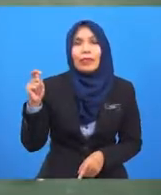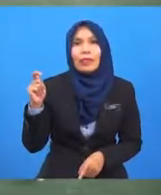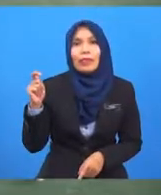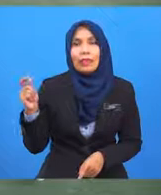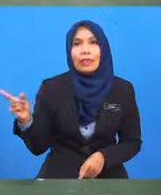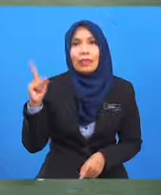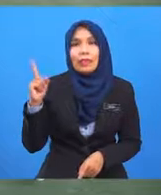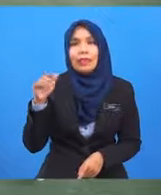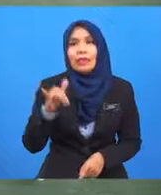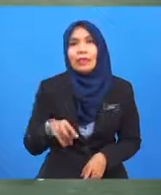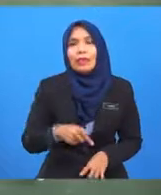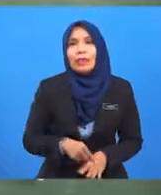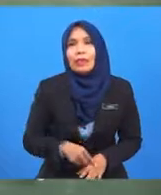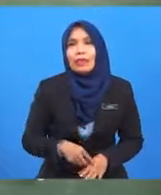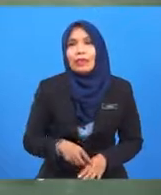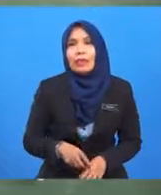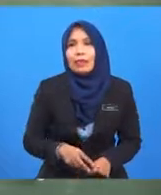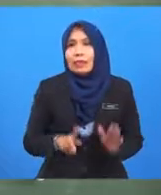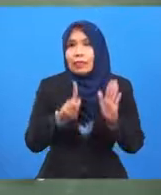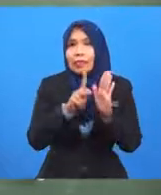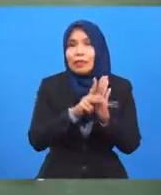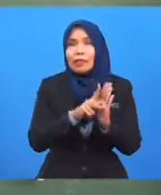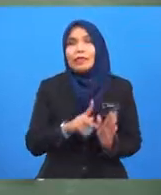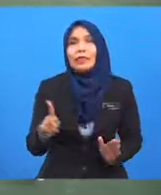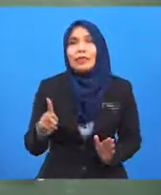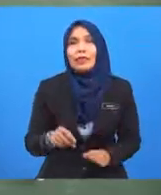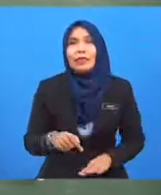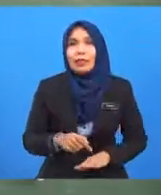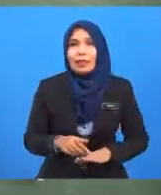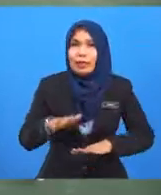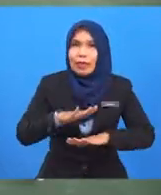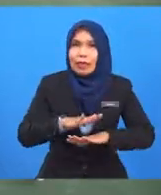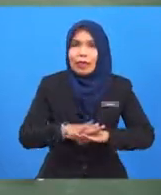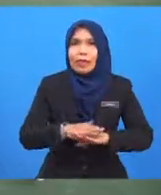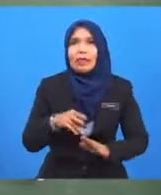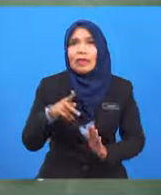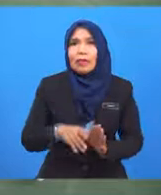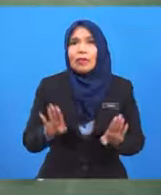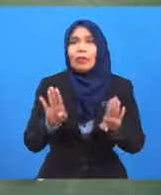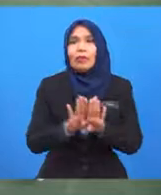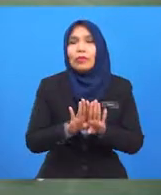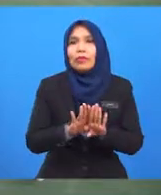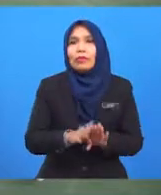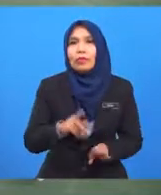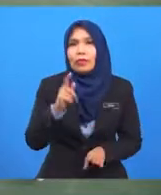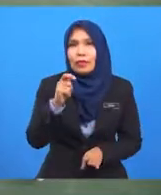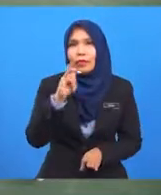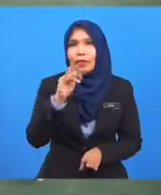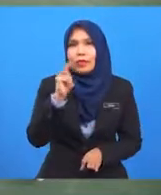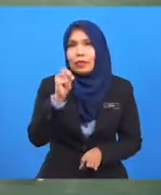pada bahagian pemegang ke atas penutup tin yang juga bertindak sebagai